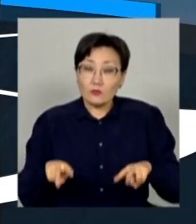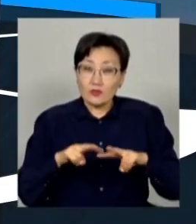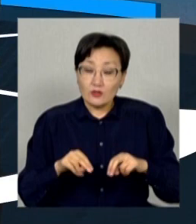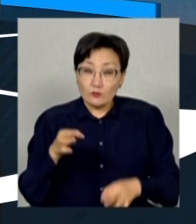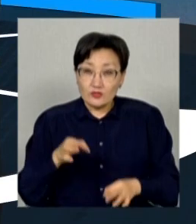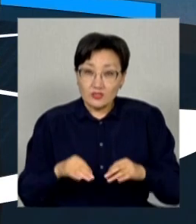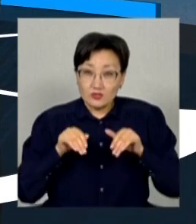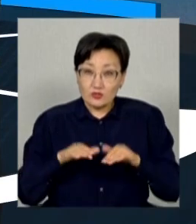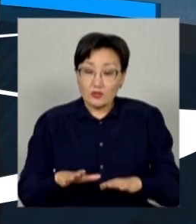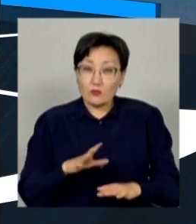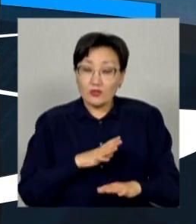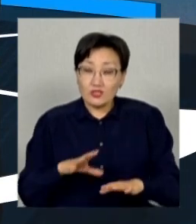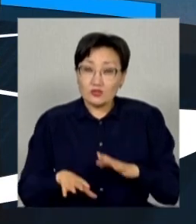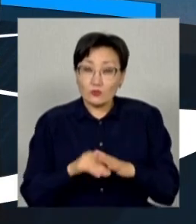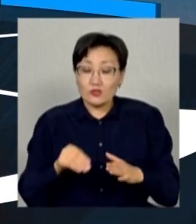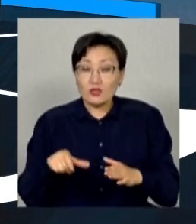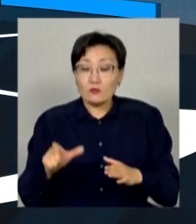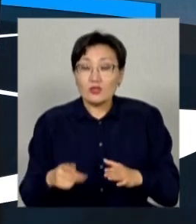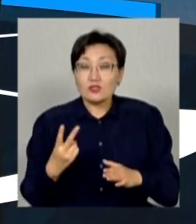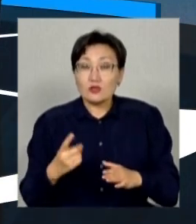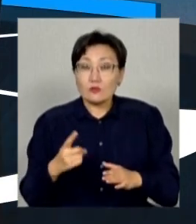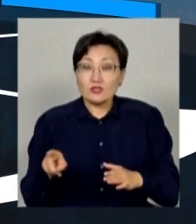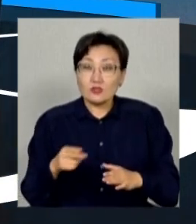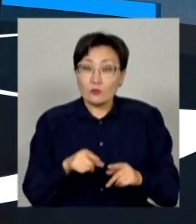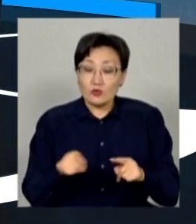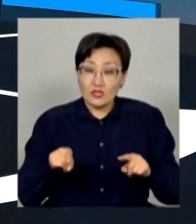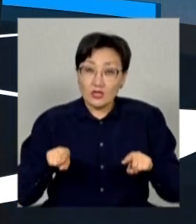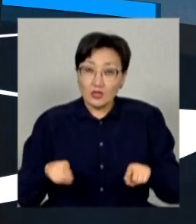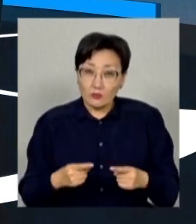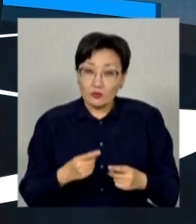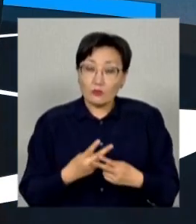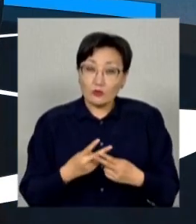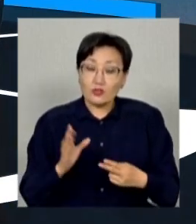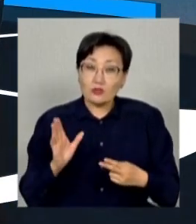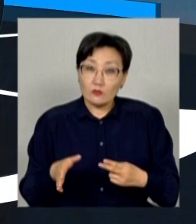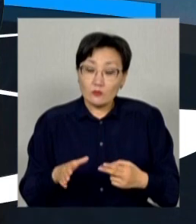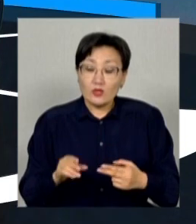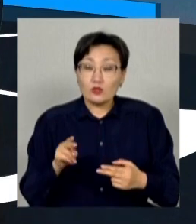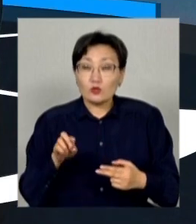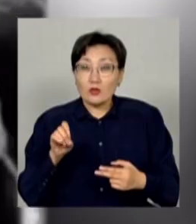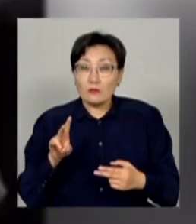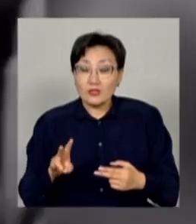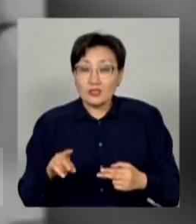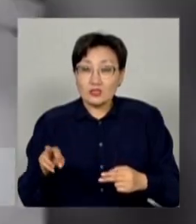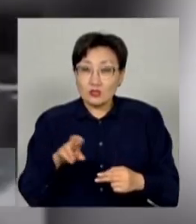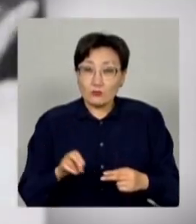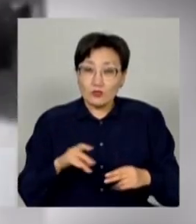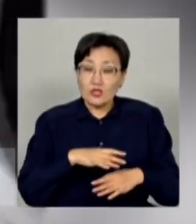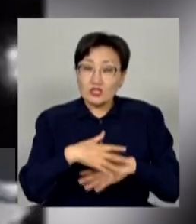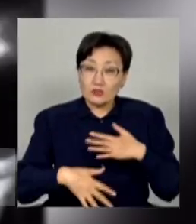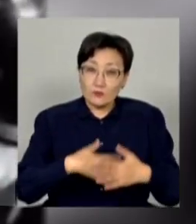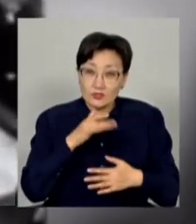қалалық мәслихаттың экс-депутаты 21-ші желтоқсанға дейін қамауда болады. Айта кетсек, Қайрат Құдайберген қаңтардағы